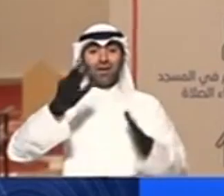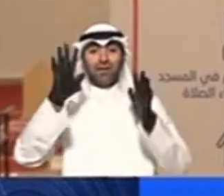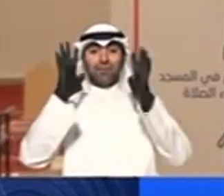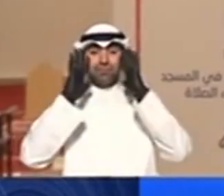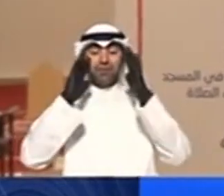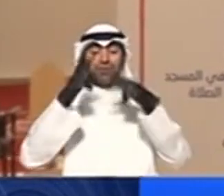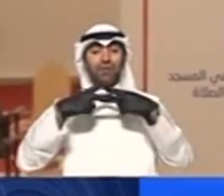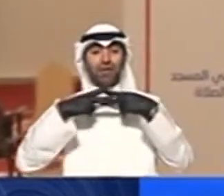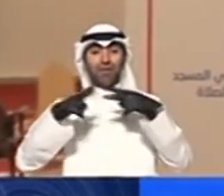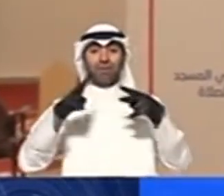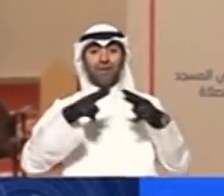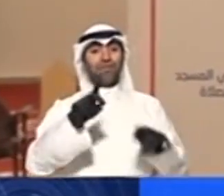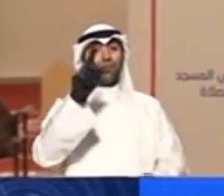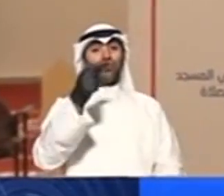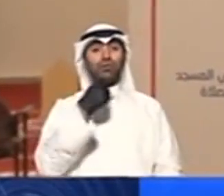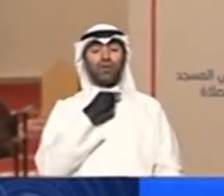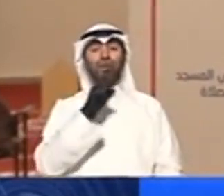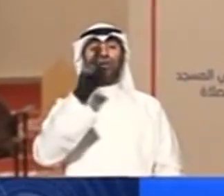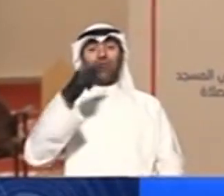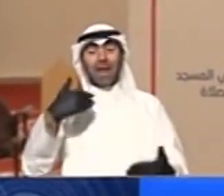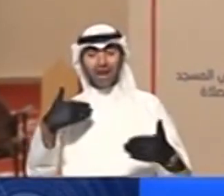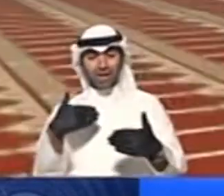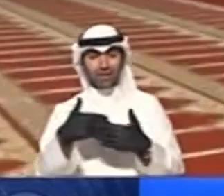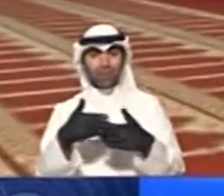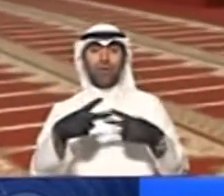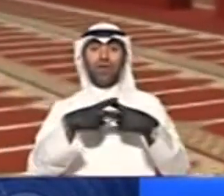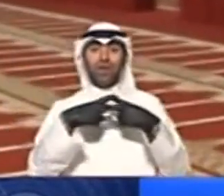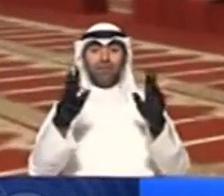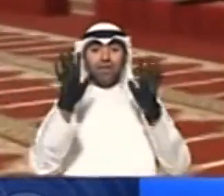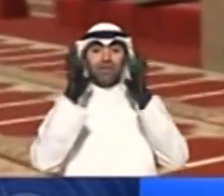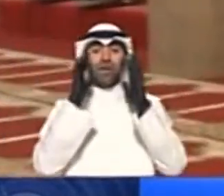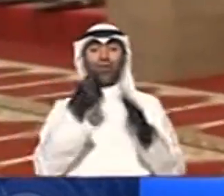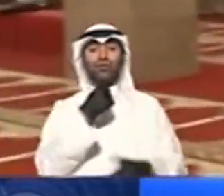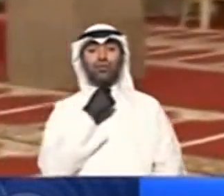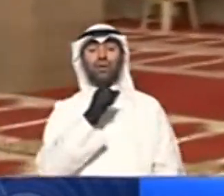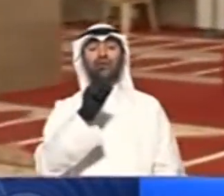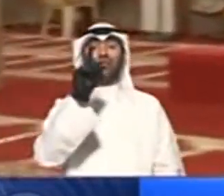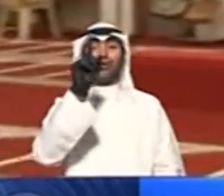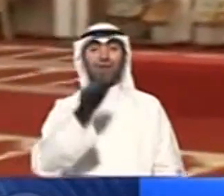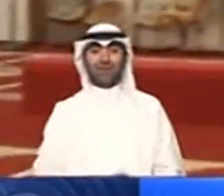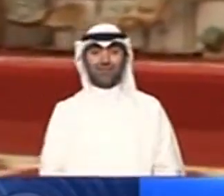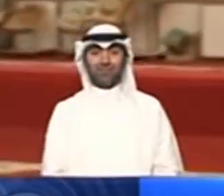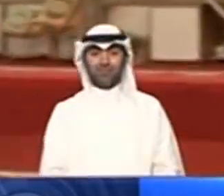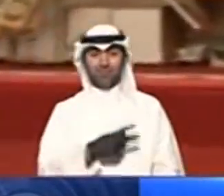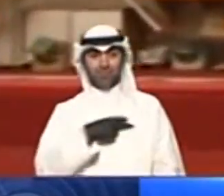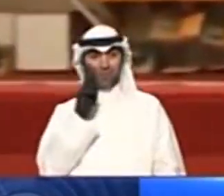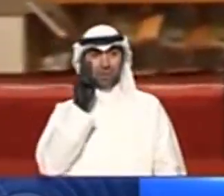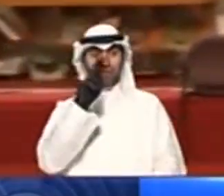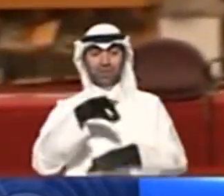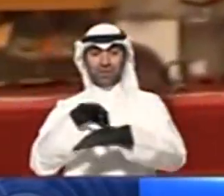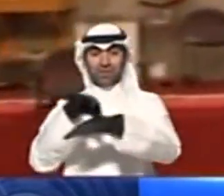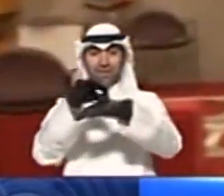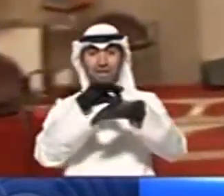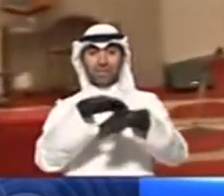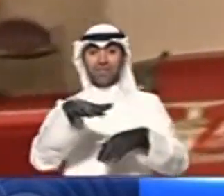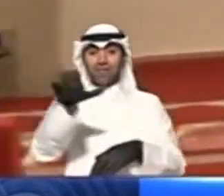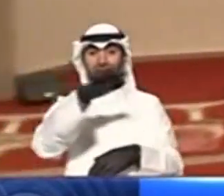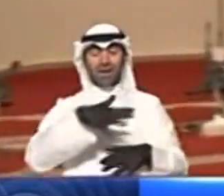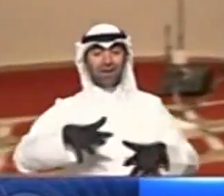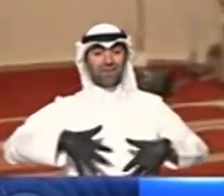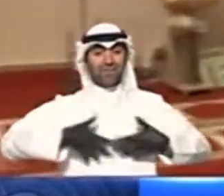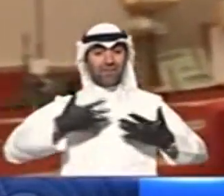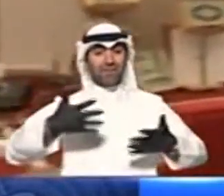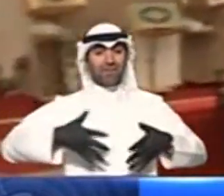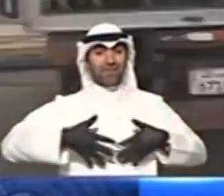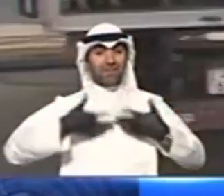إن شاء الله، عن قريب الكل يفرح حتى صلاة الجمعة. الفرحة بالصلاة في المساجد لم تقتصر على قلوب المصلين